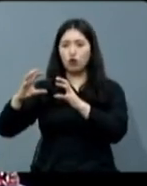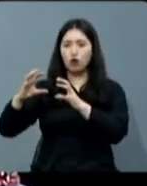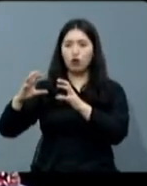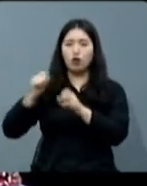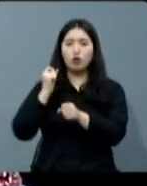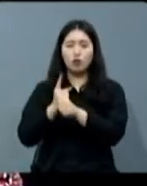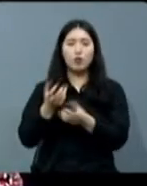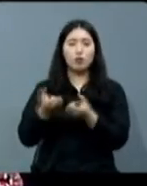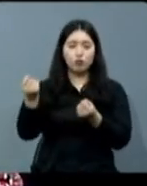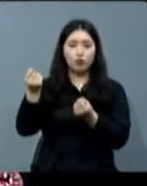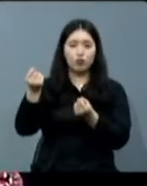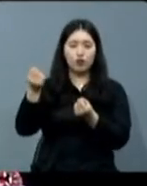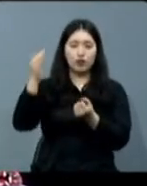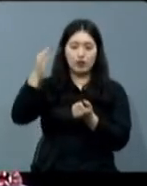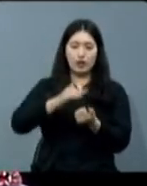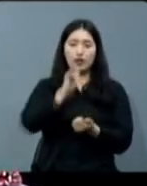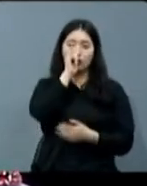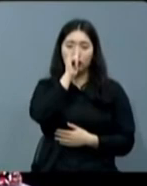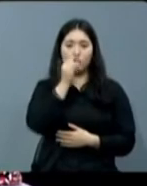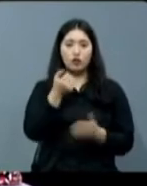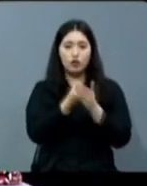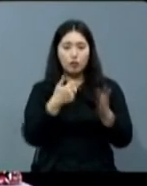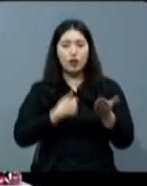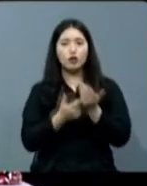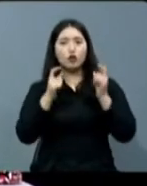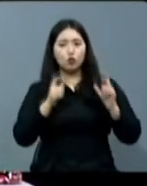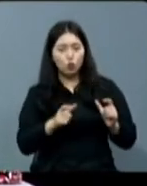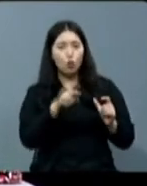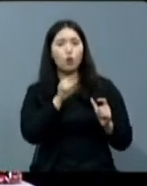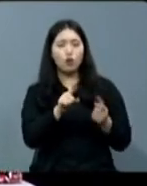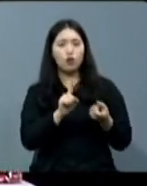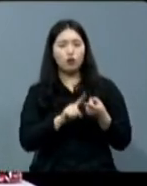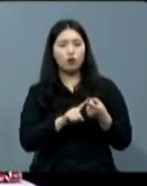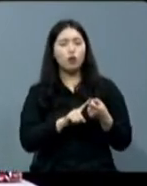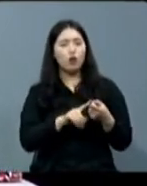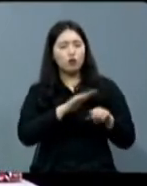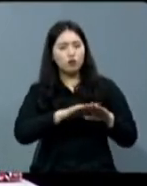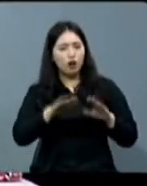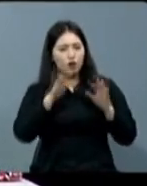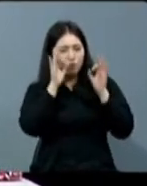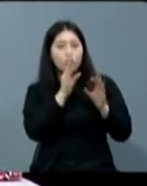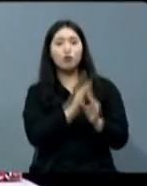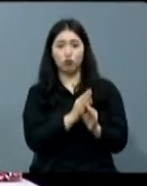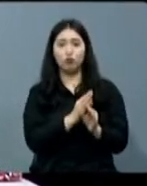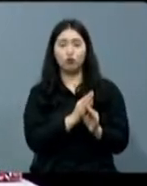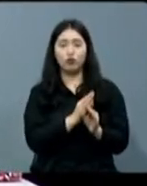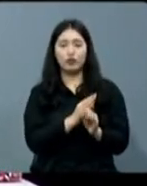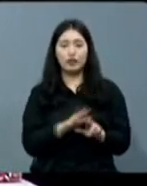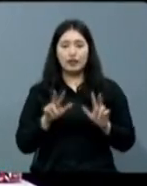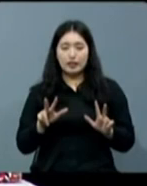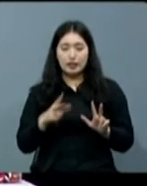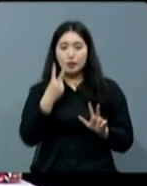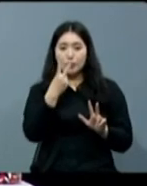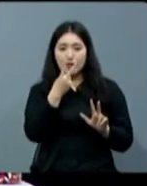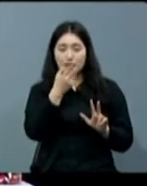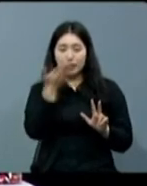있죠. 그래서 저는 이 제주도의 이 운용을 굉장히 눈여겨보고 있습니다. 지금